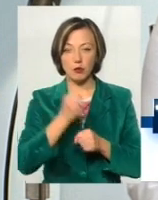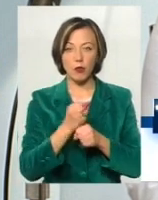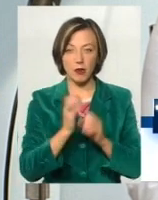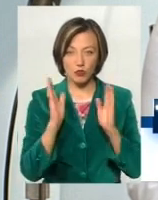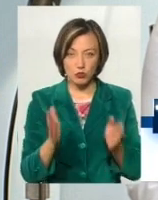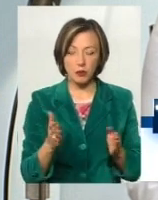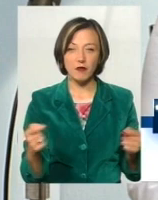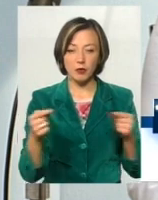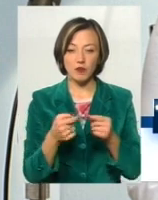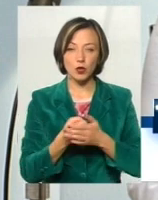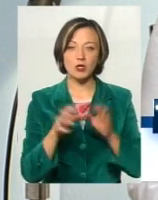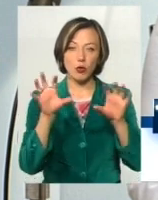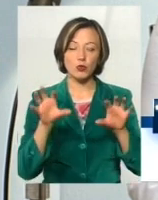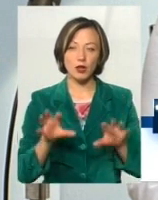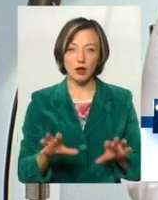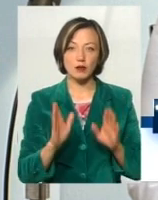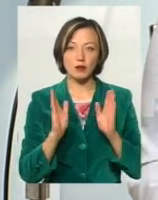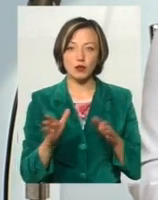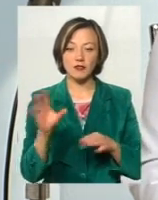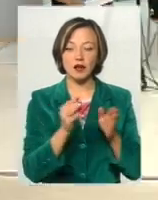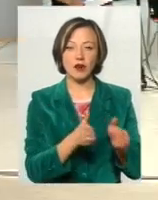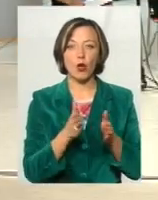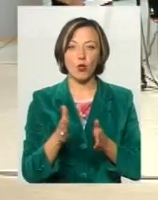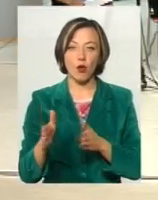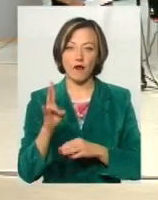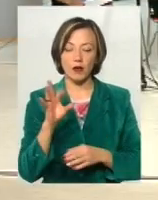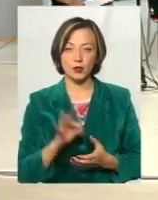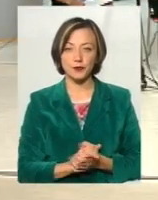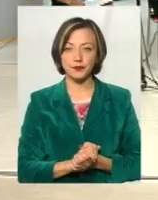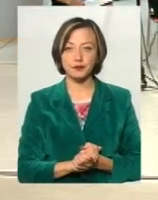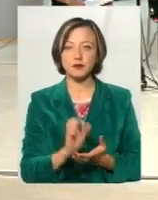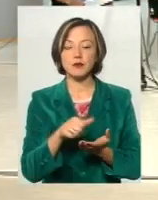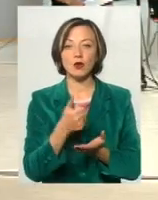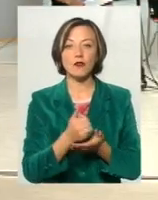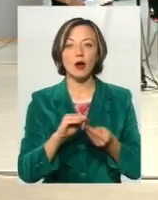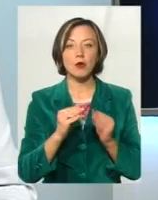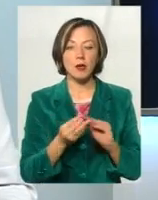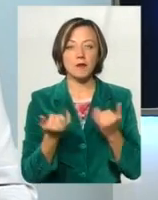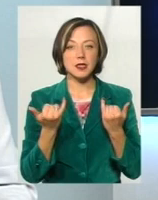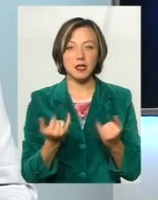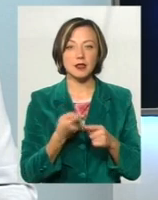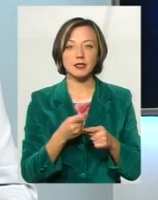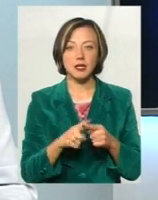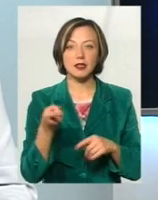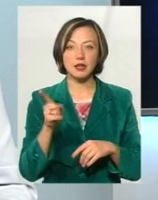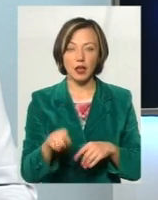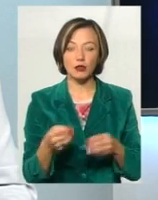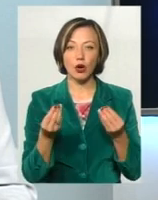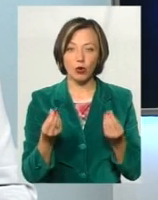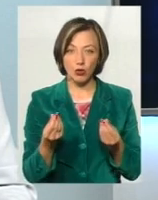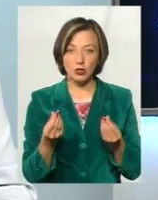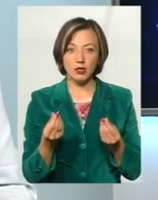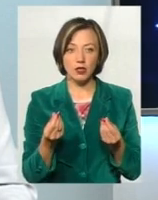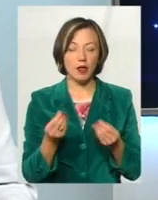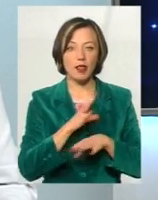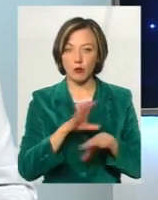попрацюємо. Відповідно до чинного законодавства буде все врегульовано. Тобто головна наша проблема зараз – це те, що гроші не